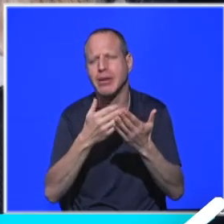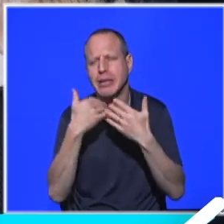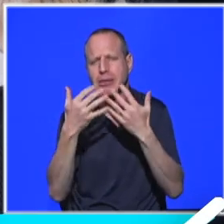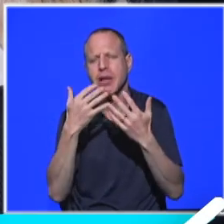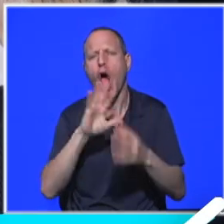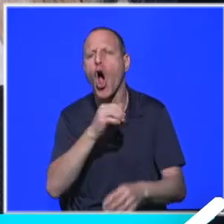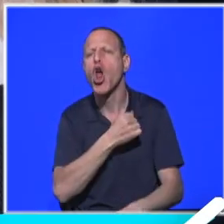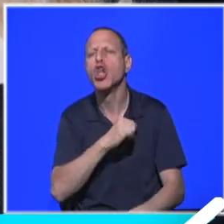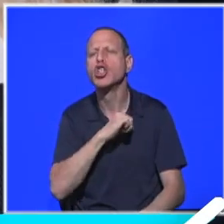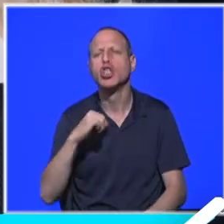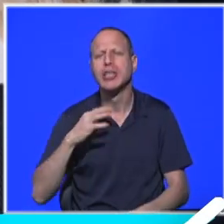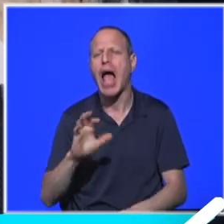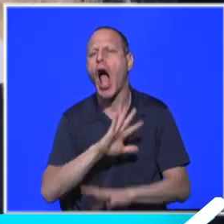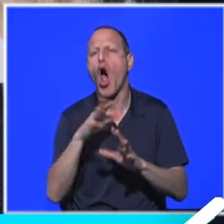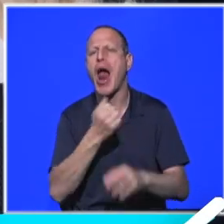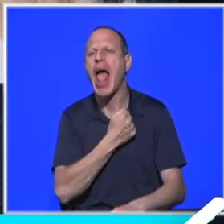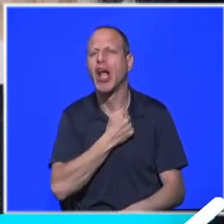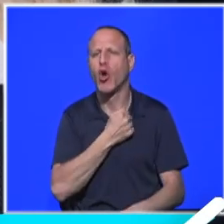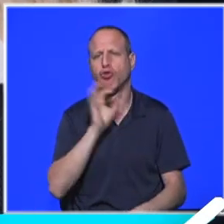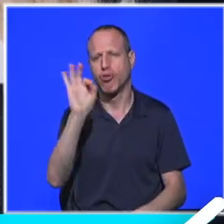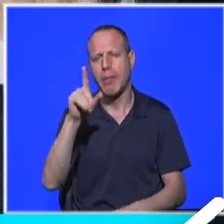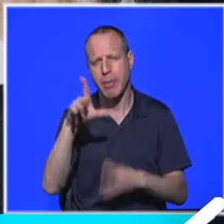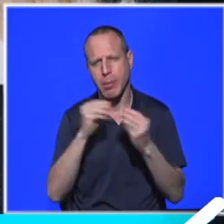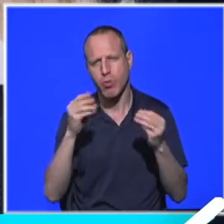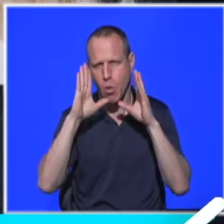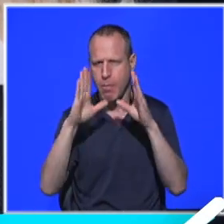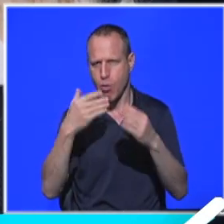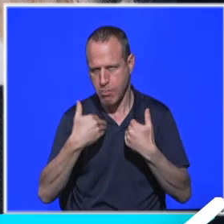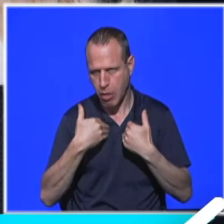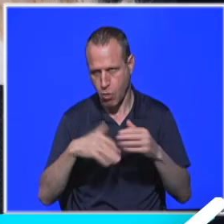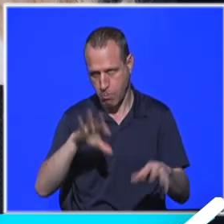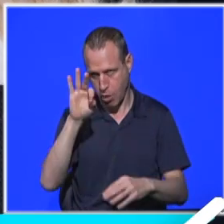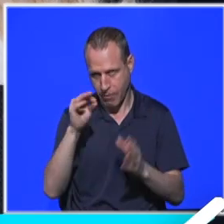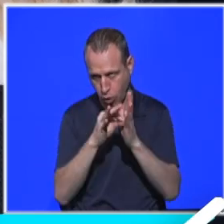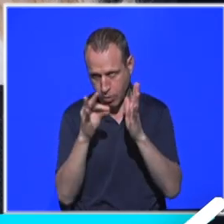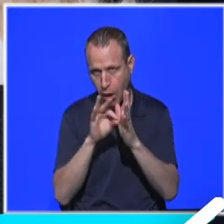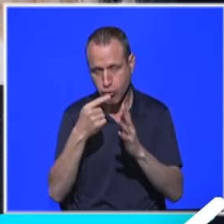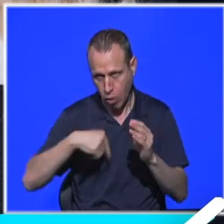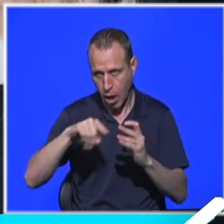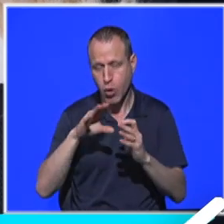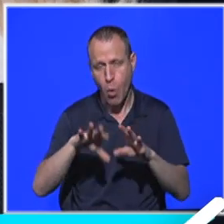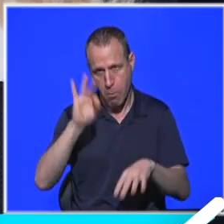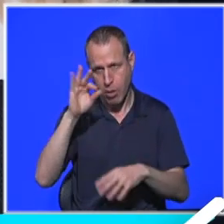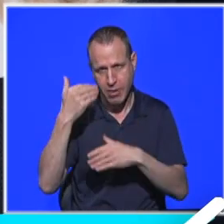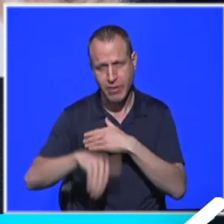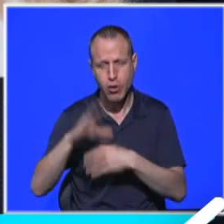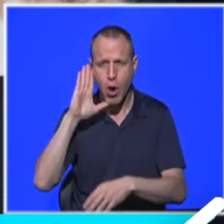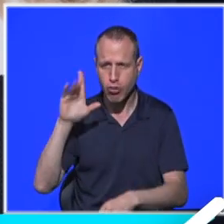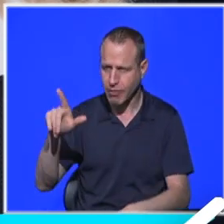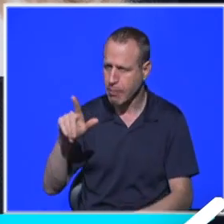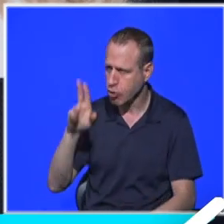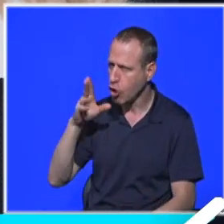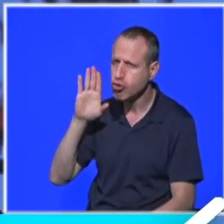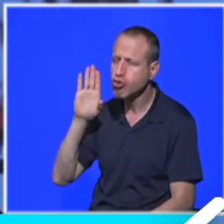הכל על האגו שלהם, הם איבדו את האמון בנו, בבוחרים, והתוצאה היא שאנחנו הבוחרים, נפסקנו להקשיב להם. יש תקווה, תמי,